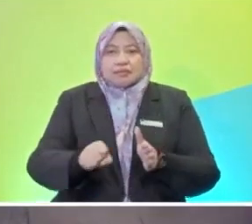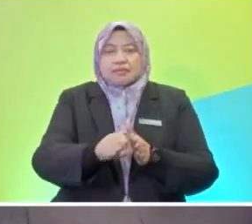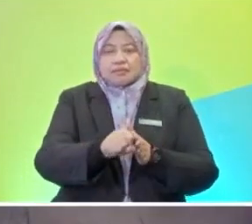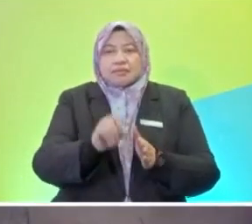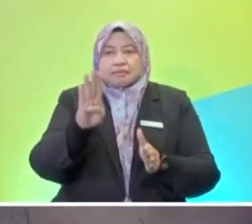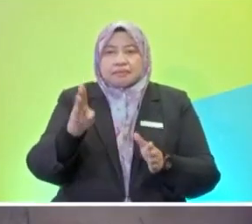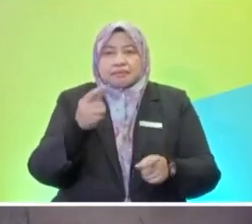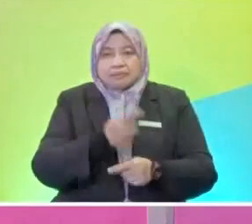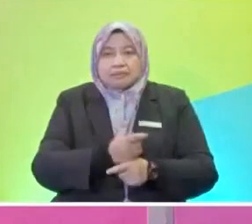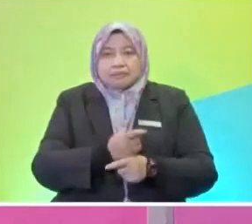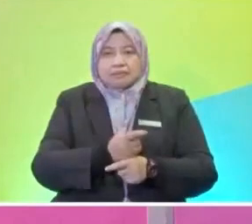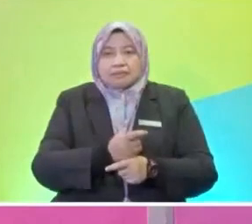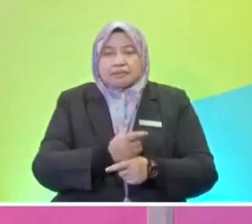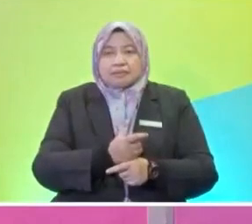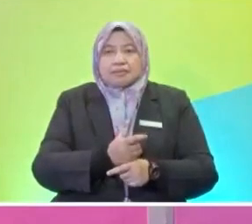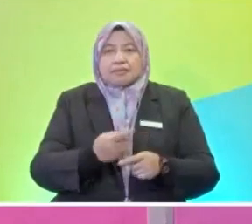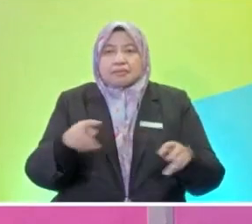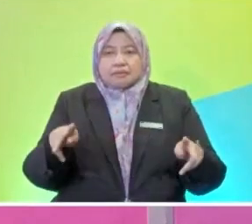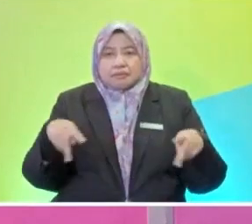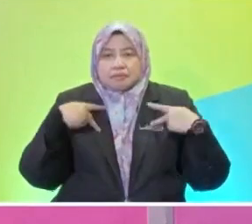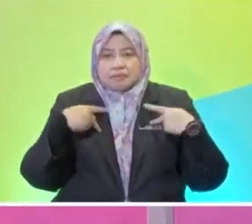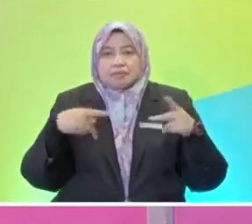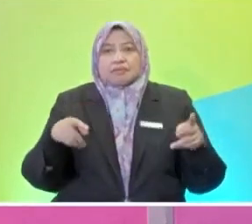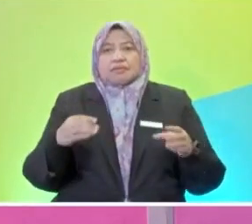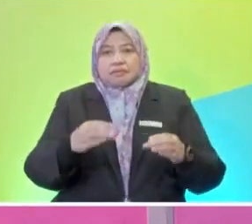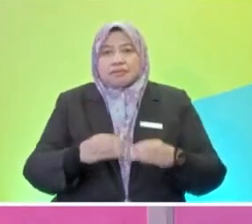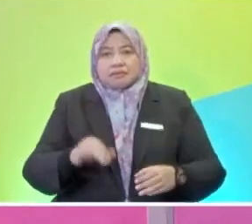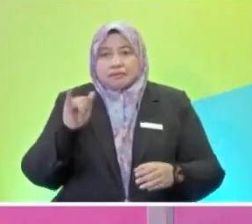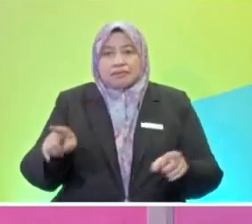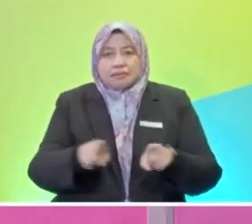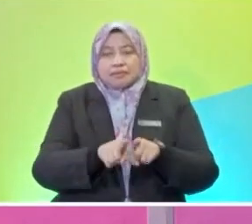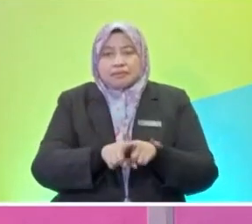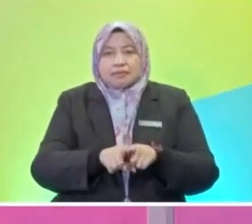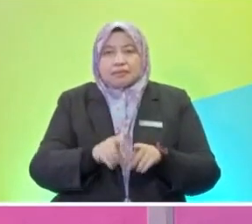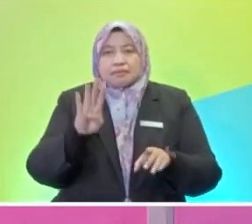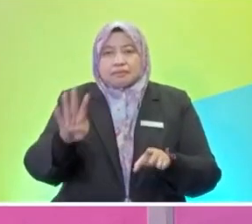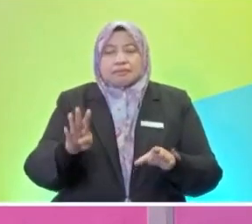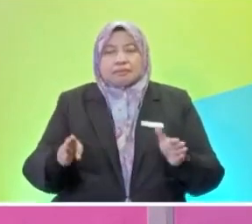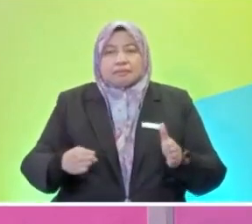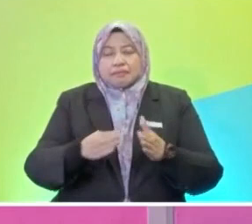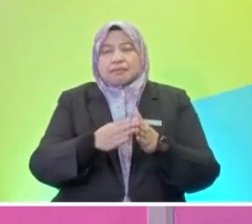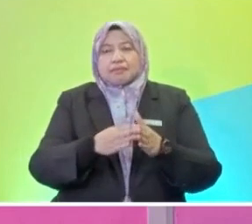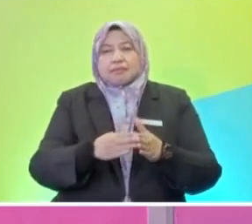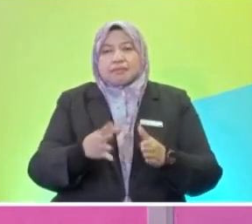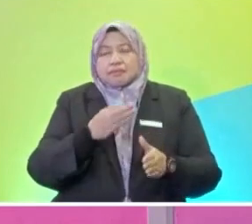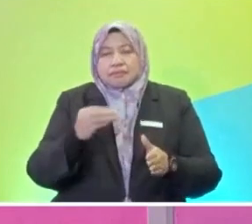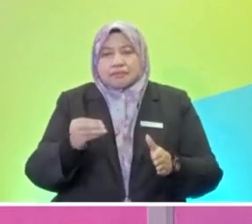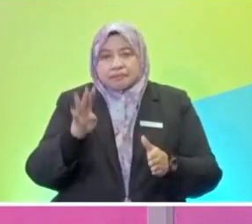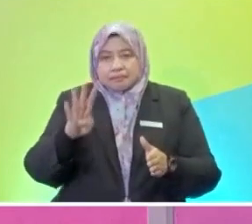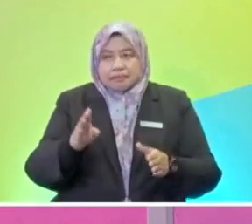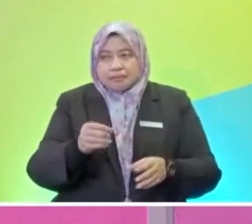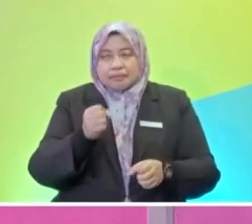segi empat tepat yang mempunyai ciri yang sama ada 4 buku dan 4 sisi lurus